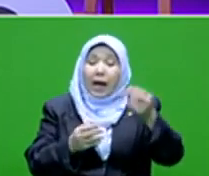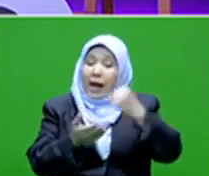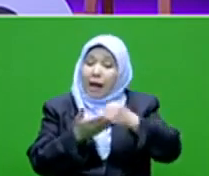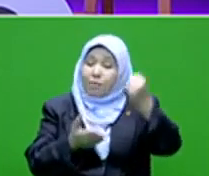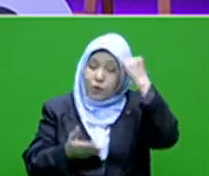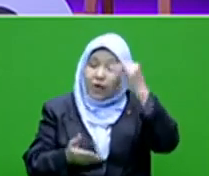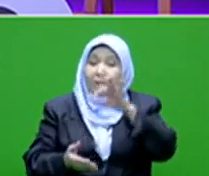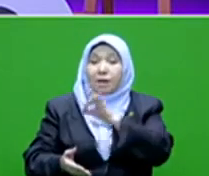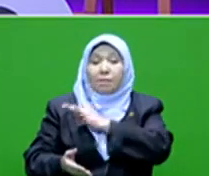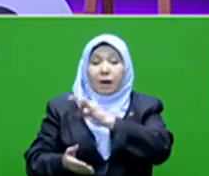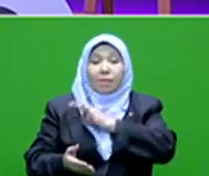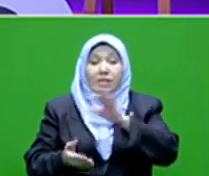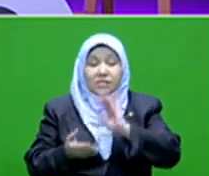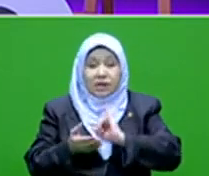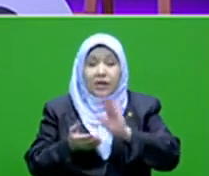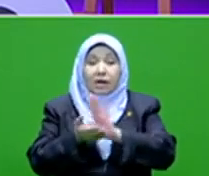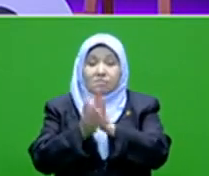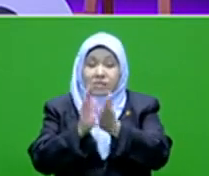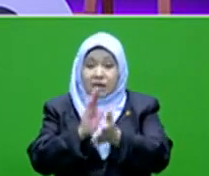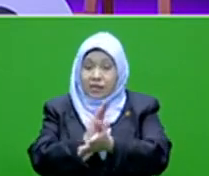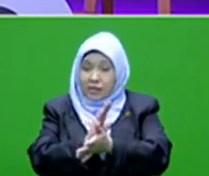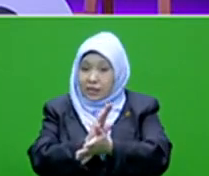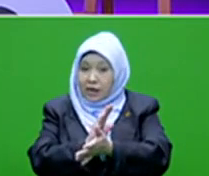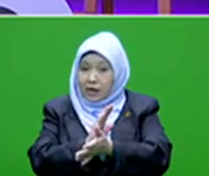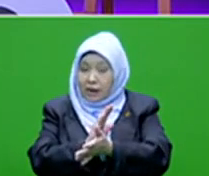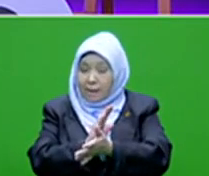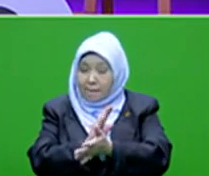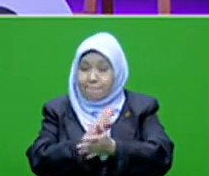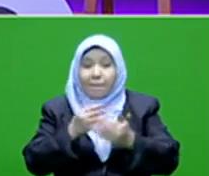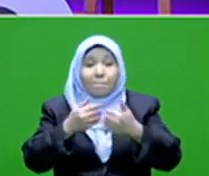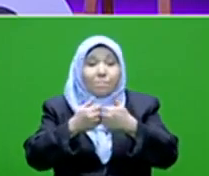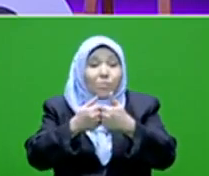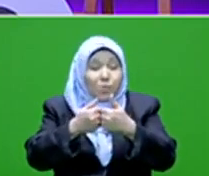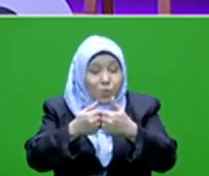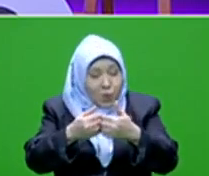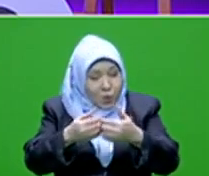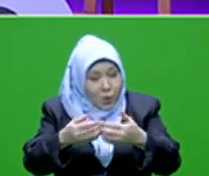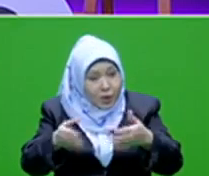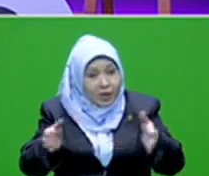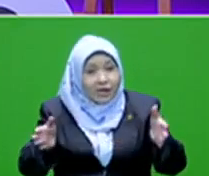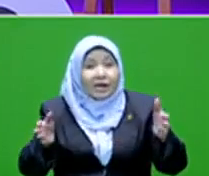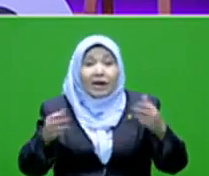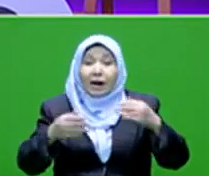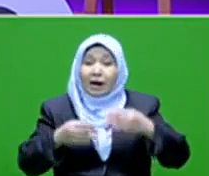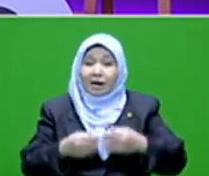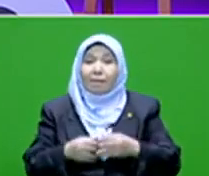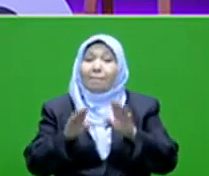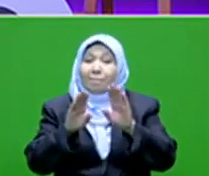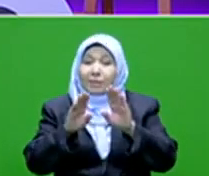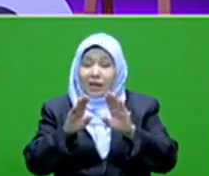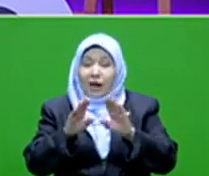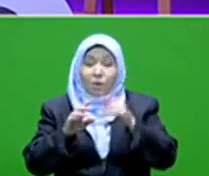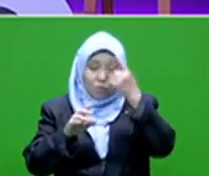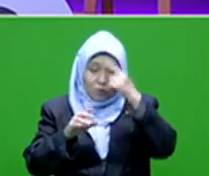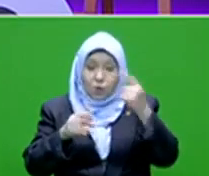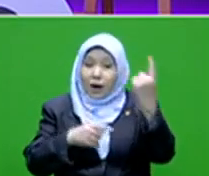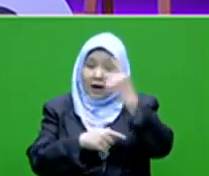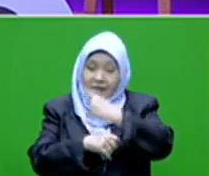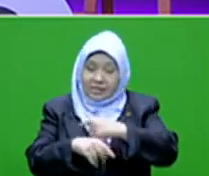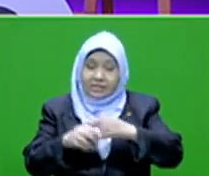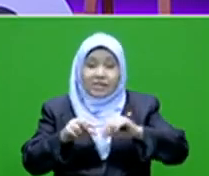Saya sebagai yang memuka gelanggang sahaja, tapi insyaAllah Ustaz Fazrul ada soalan-soalan yang insyaAllah akan